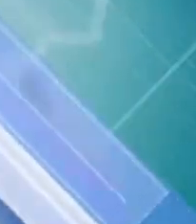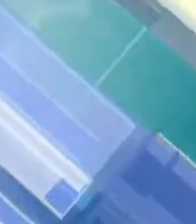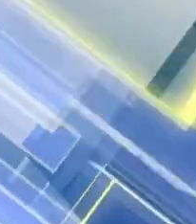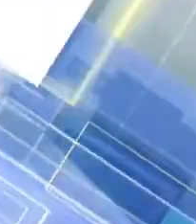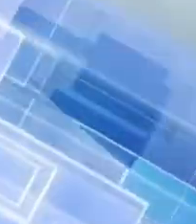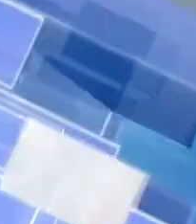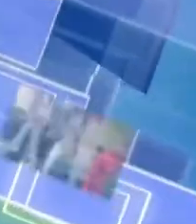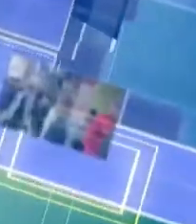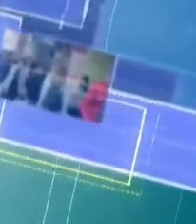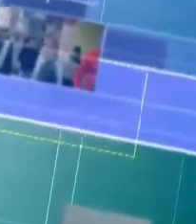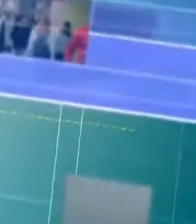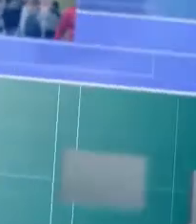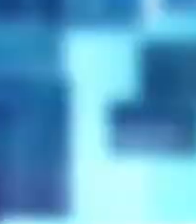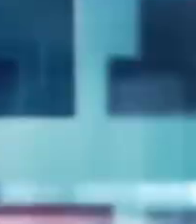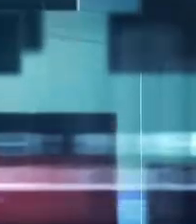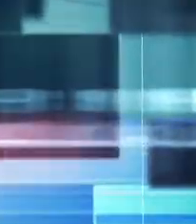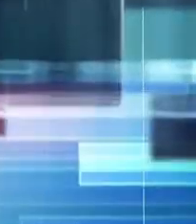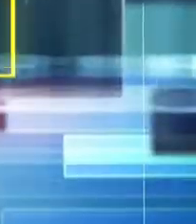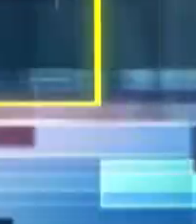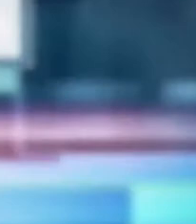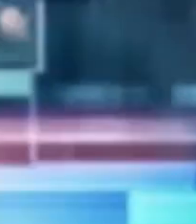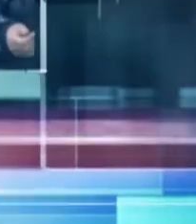МУЗЫКАЛЬНАЯ ЗАСТАВКА